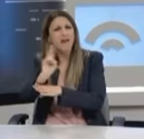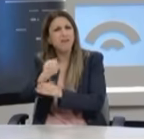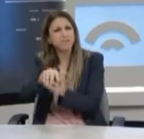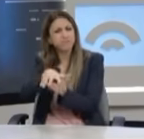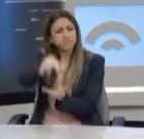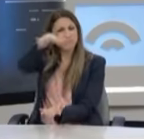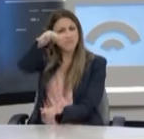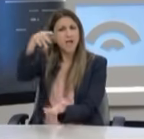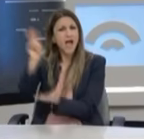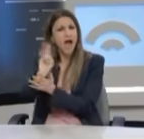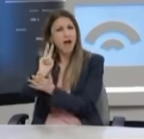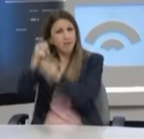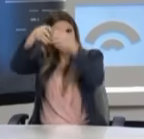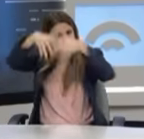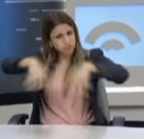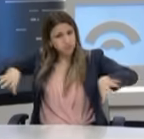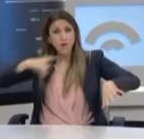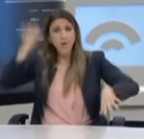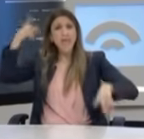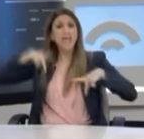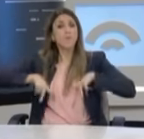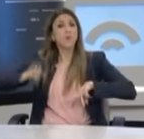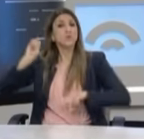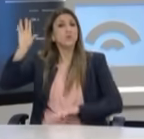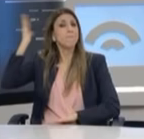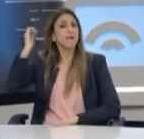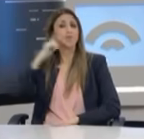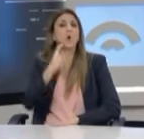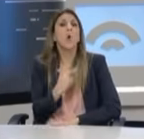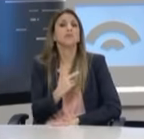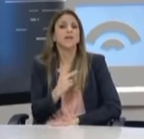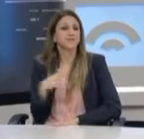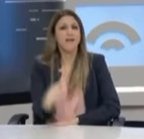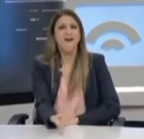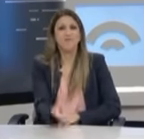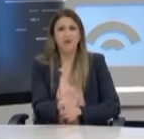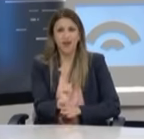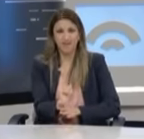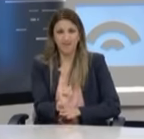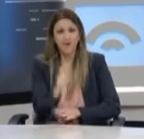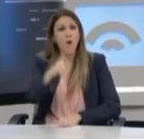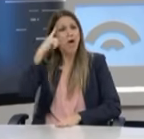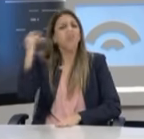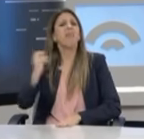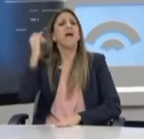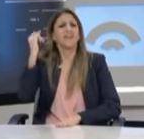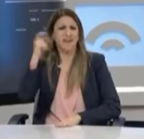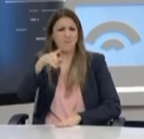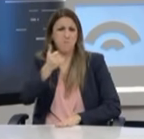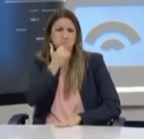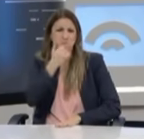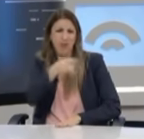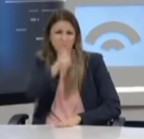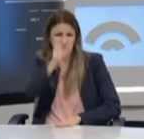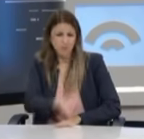τα οποία διέρευσε με μεγάλο ενθουσιασμό ο κύριος Κοντζιάς, μόνο που δεν κατάλαβε ότι αυτά τα οποία διέρευε στην ουσία υπονόμευαν τη δικιά του επιχειρηματολογία.